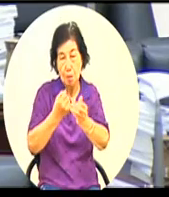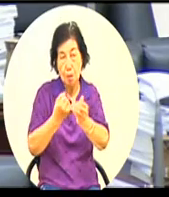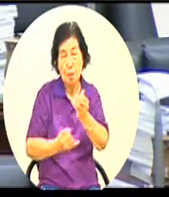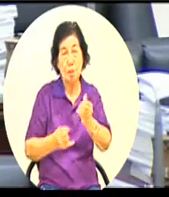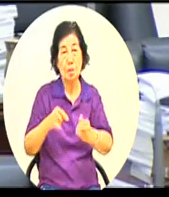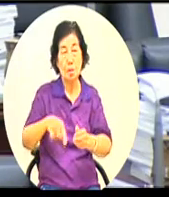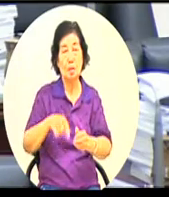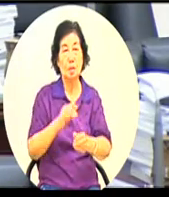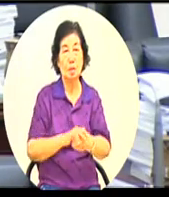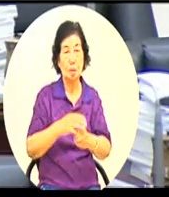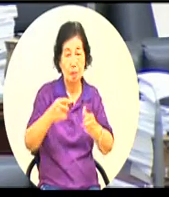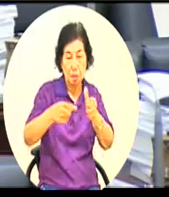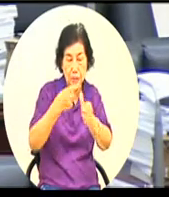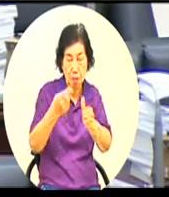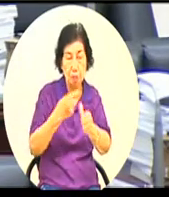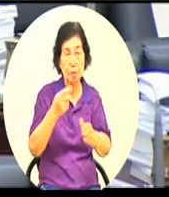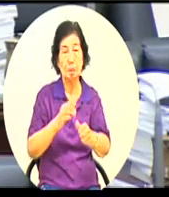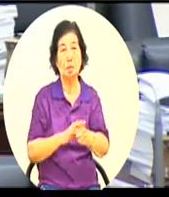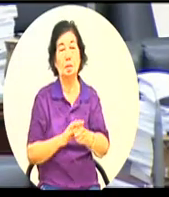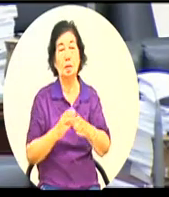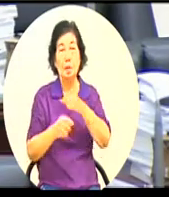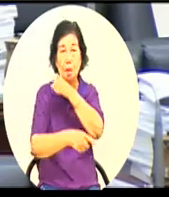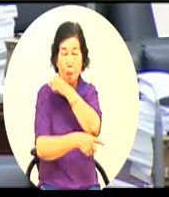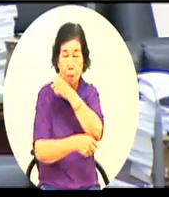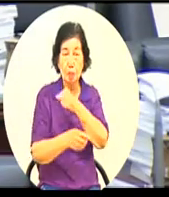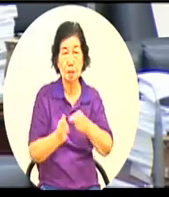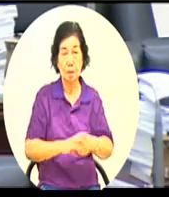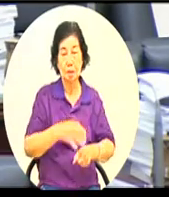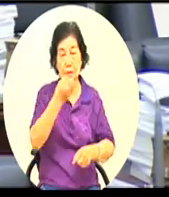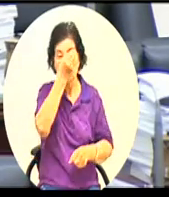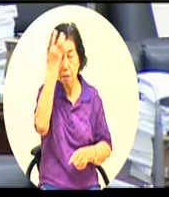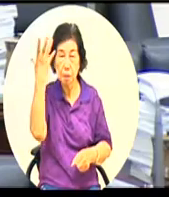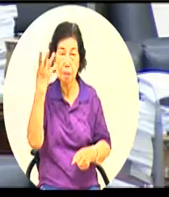嘛是第一名，上尾啊！啊，少年人